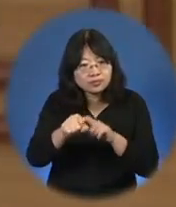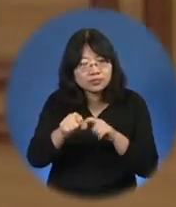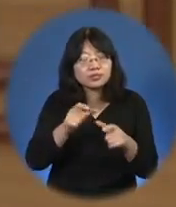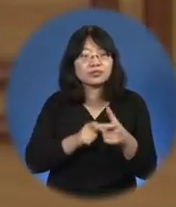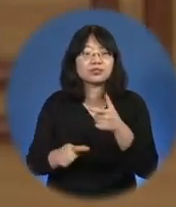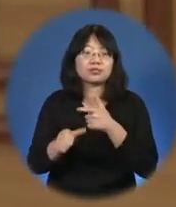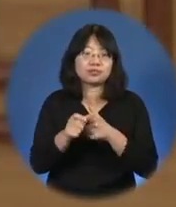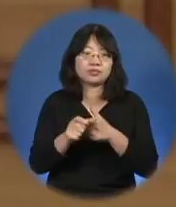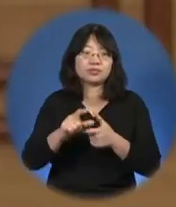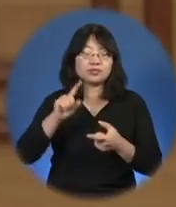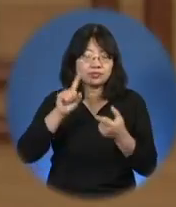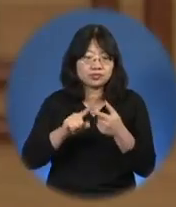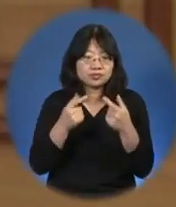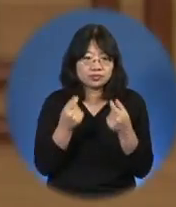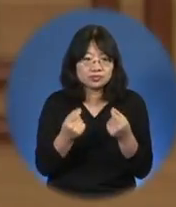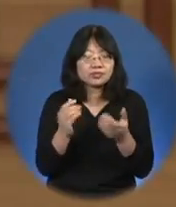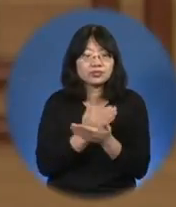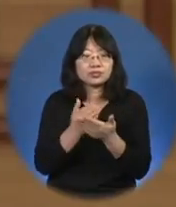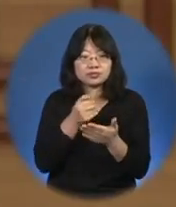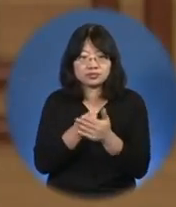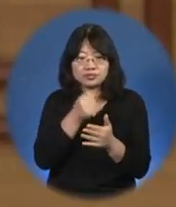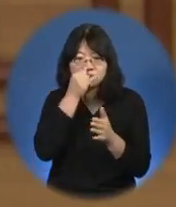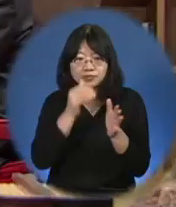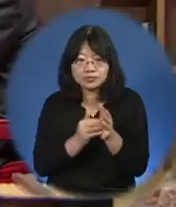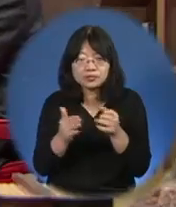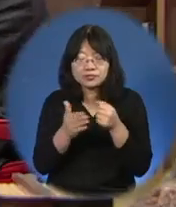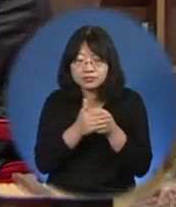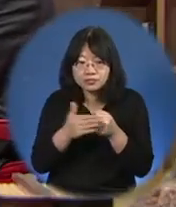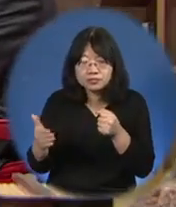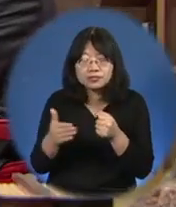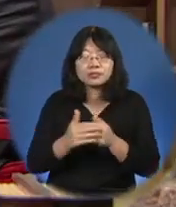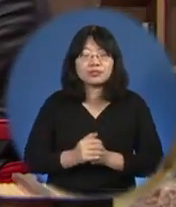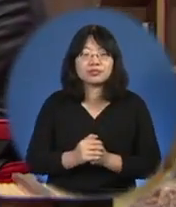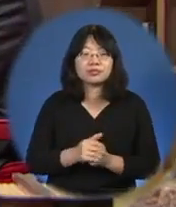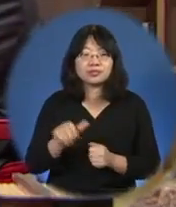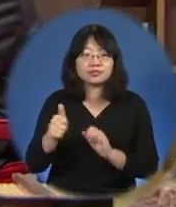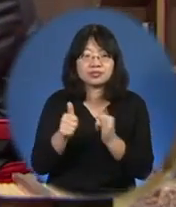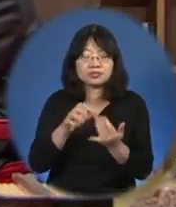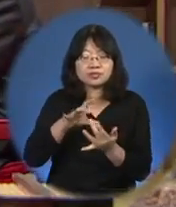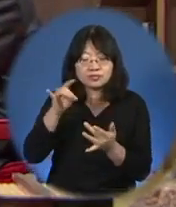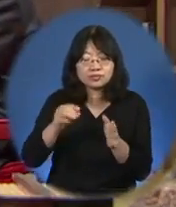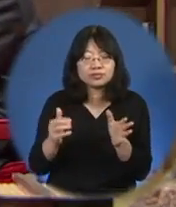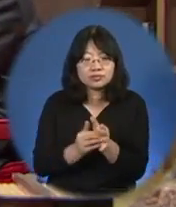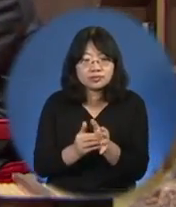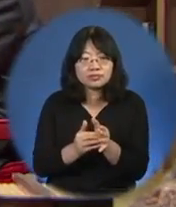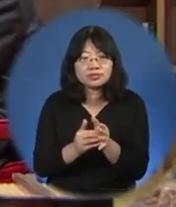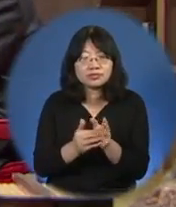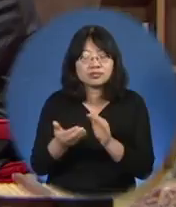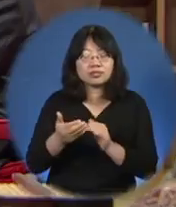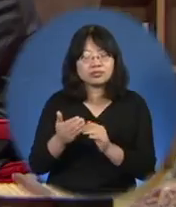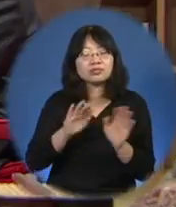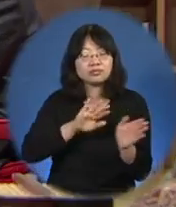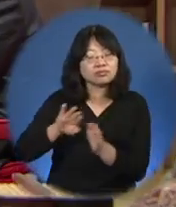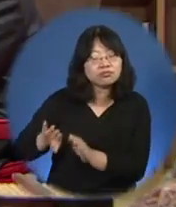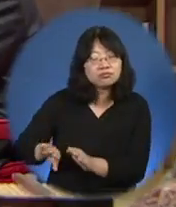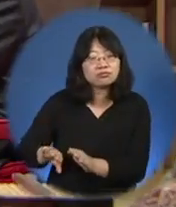더 적절하다고 판단을 했습니다. 네. 그렇게 해서 그 500명이 뽑혔어요. 아, 근데 그건